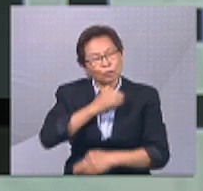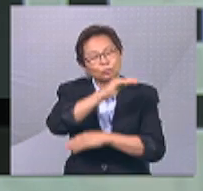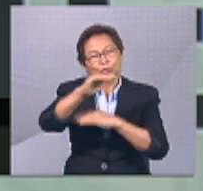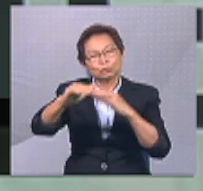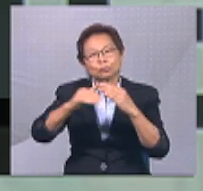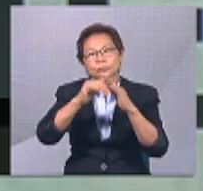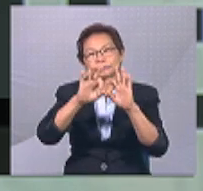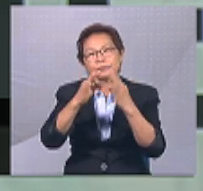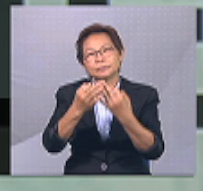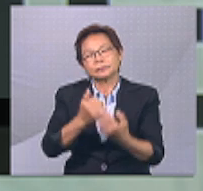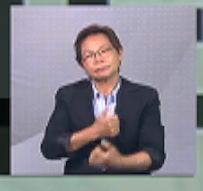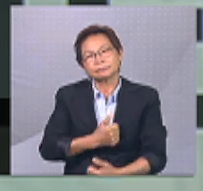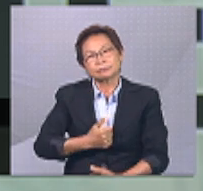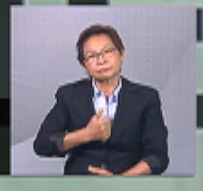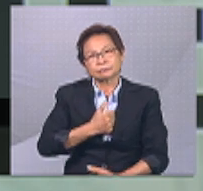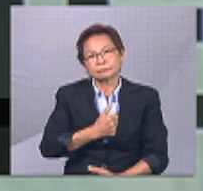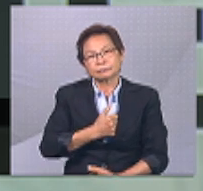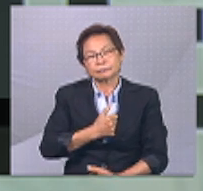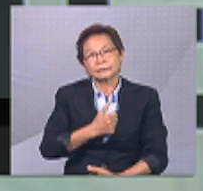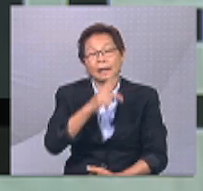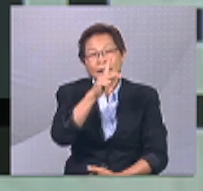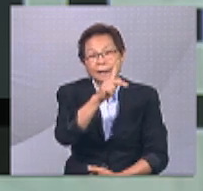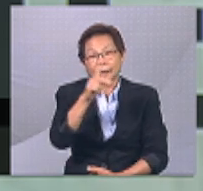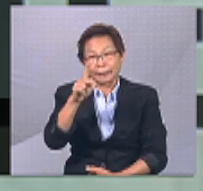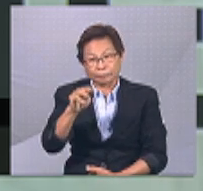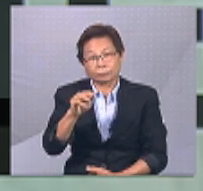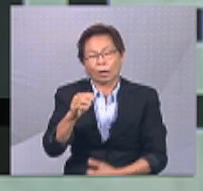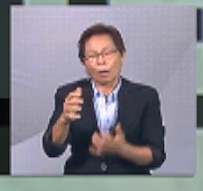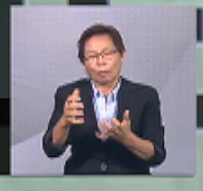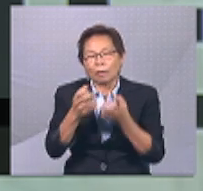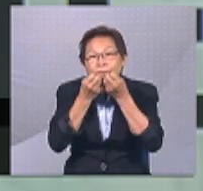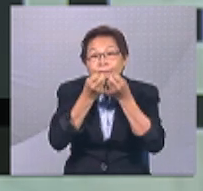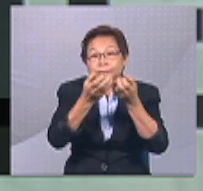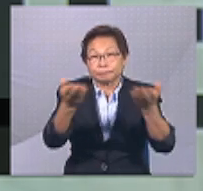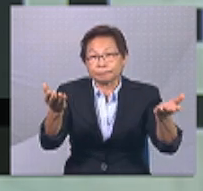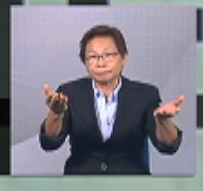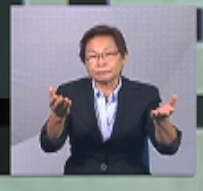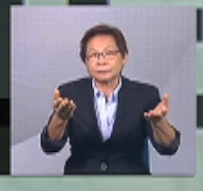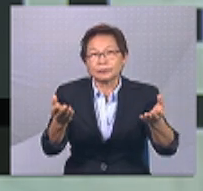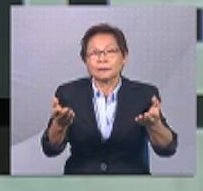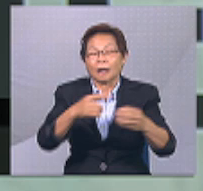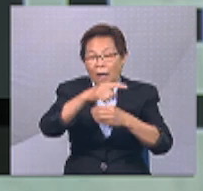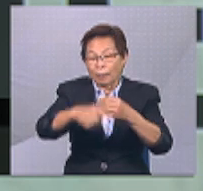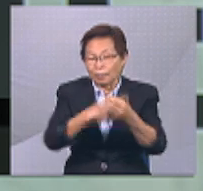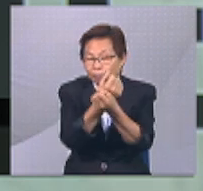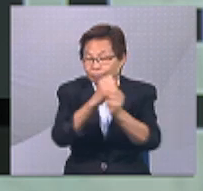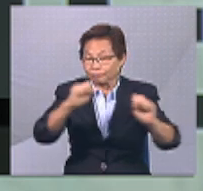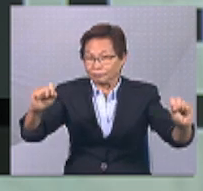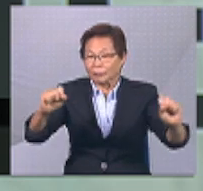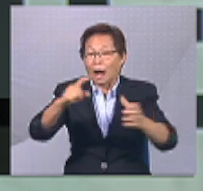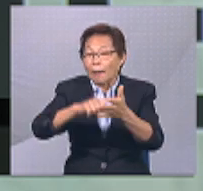keluarga mereka. Kementerian Kesihatan Malaysia ingin memaklumkan mengenai kesiapsiagaan dan status